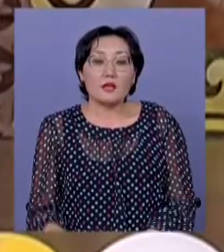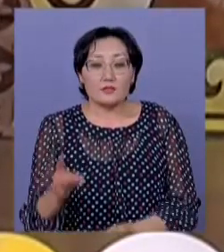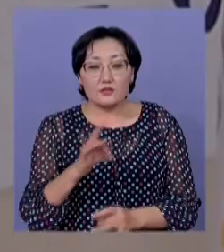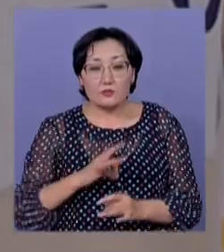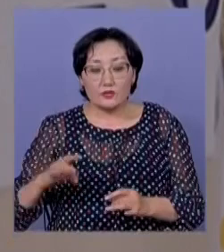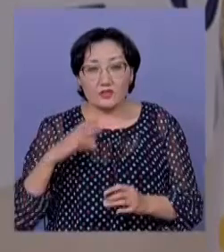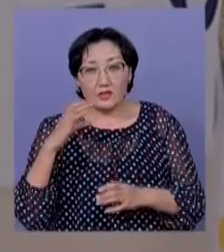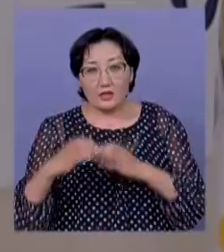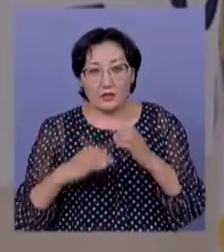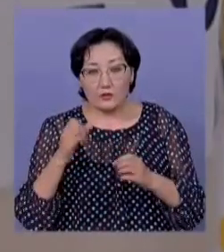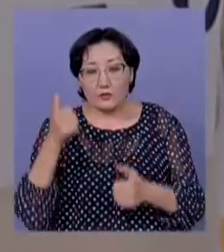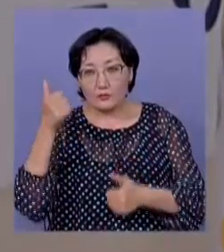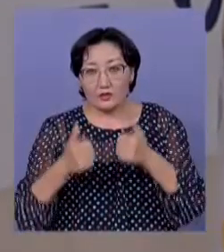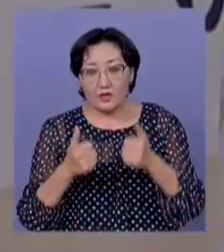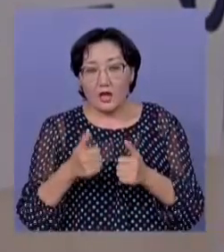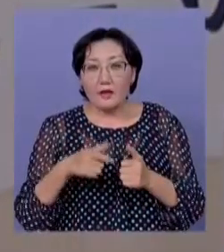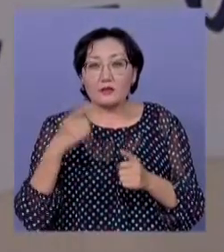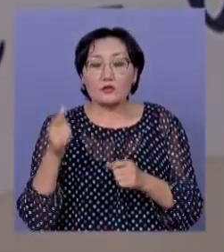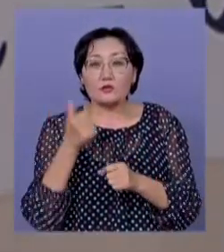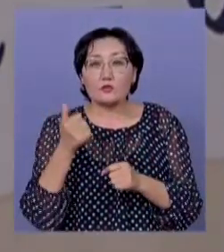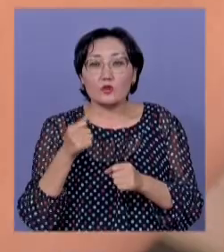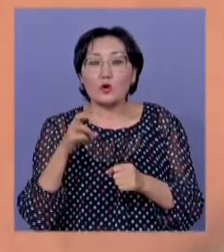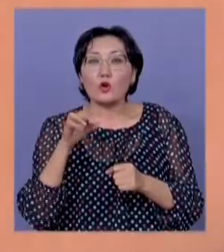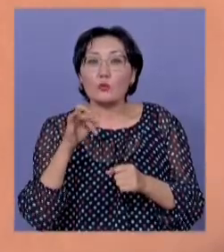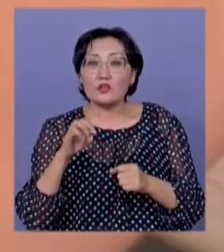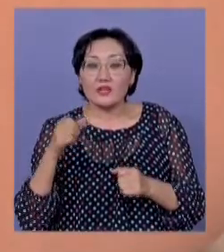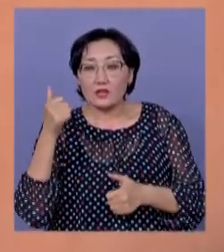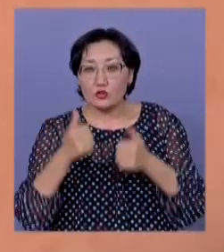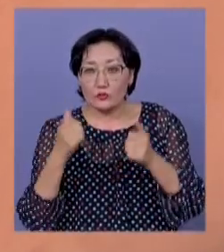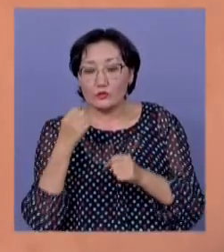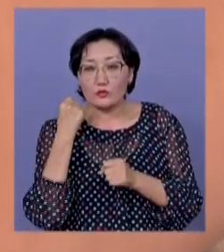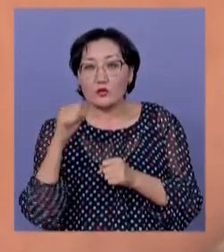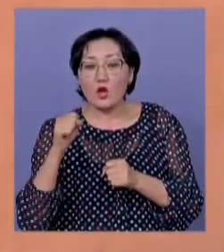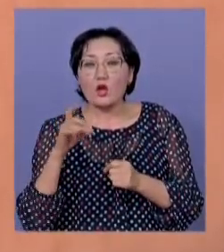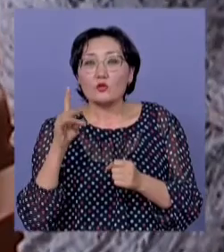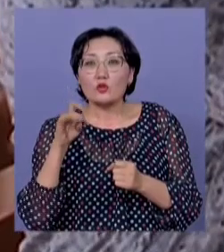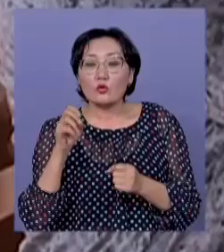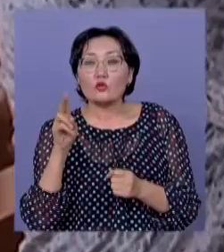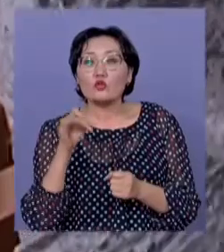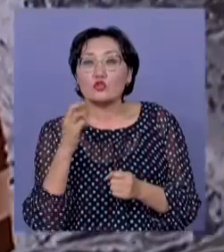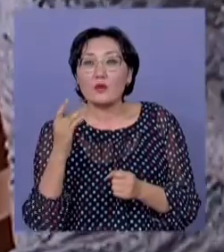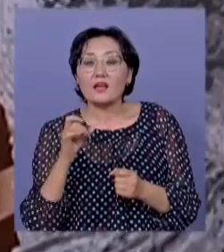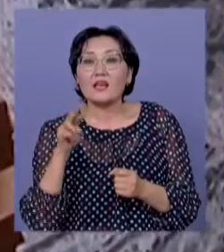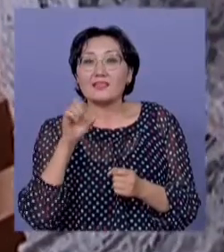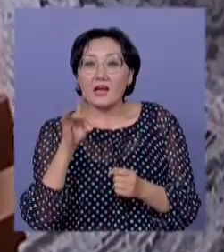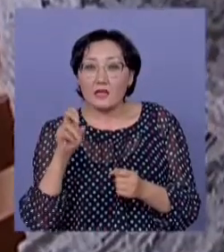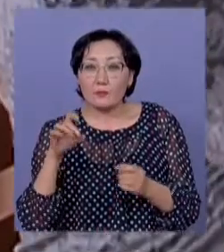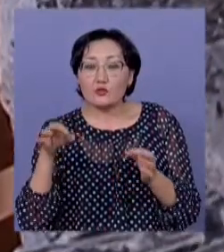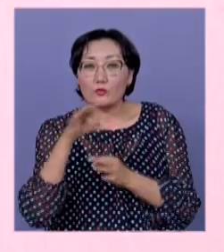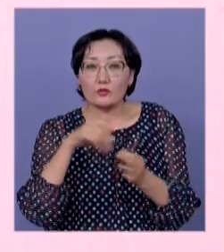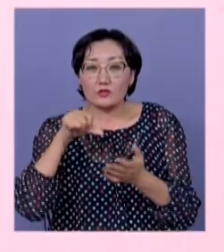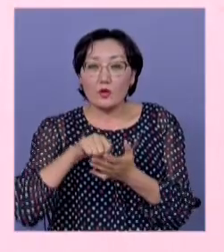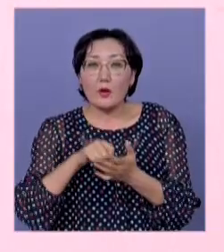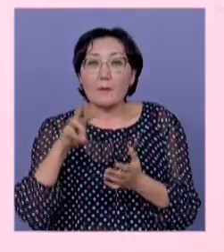Республикалық халықаралық байқаулардың гран-при иегері, ғұмыр дария байқауының жүлдегері, нұрлы жастар, күн шуақ, дара бала жобаларының қатысушысы